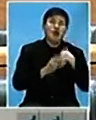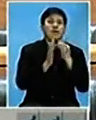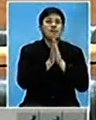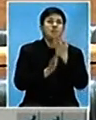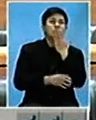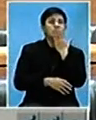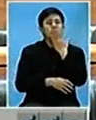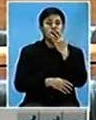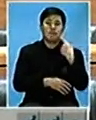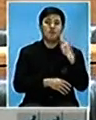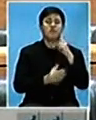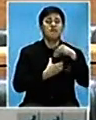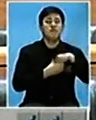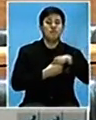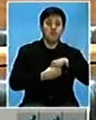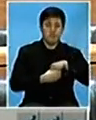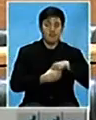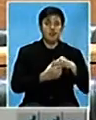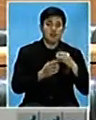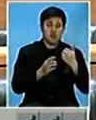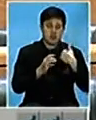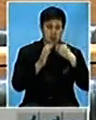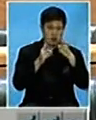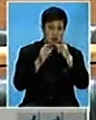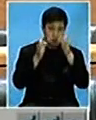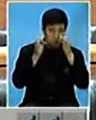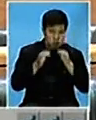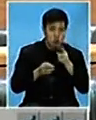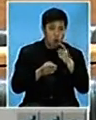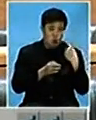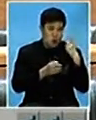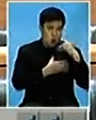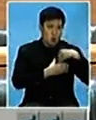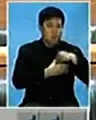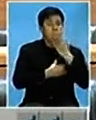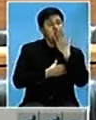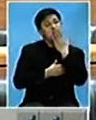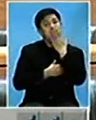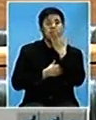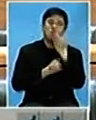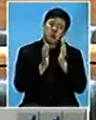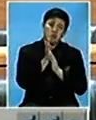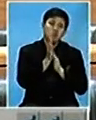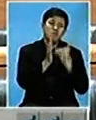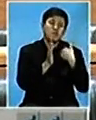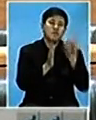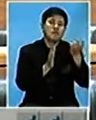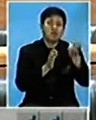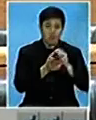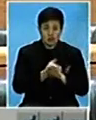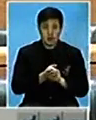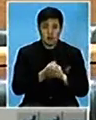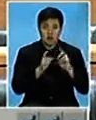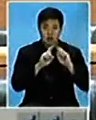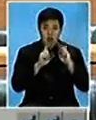ถ้าเขาได้ประโยชน์มีหลายกรณีที่คำวินิจฉัยของท่านเขาได้ประโยชน์เงียบออกมาชมบ้างแต่ถ้าเรื่